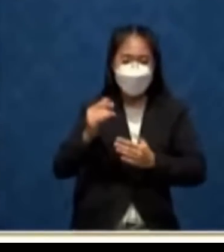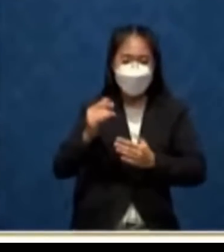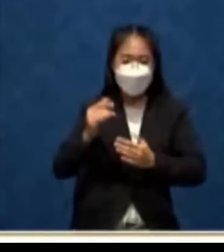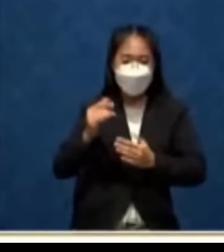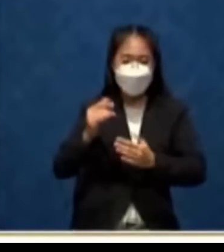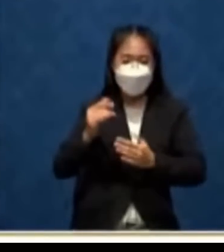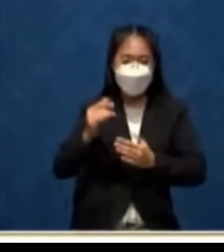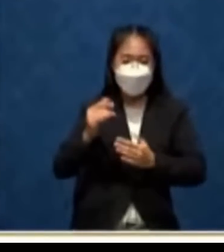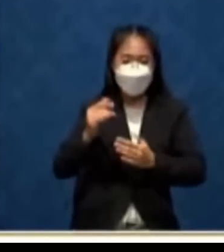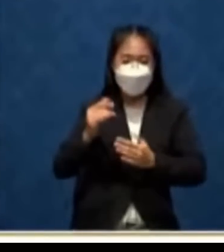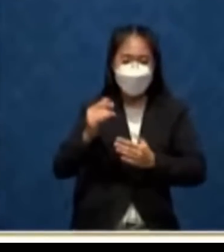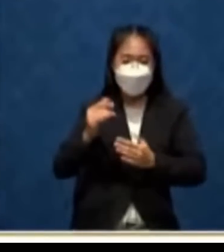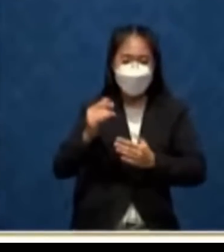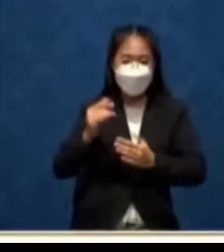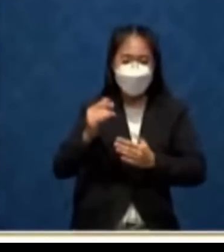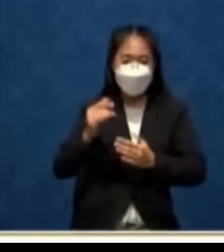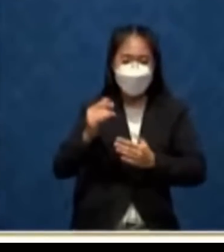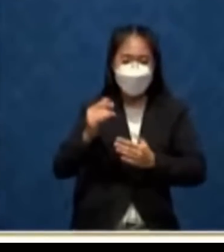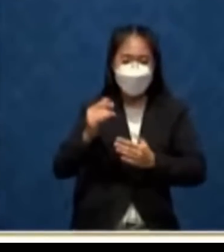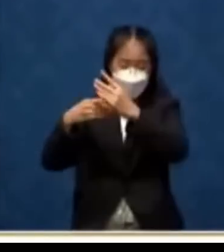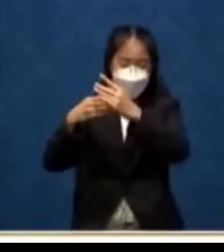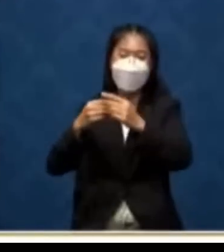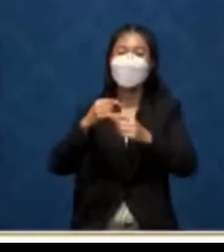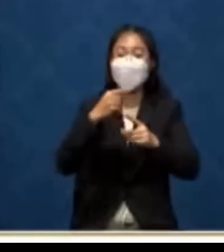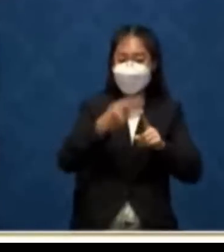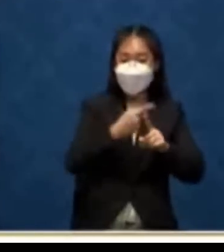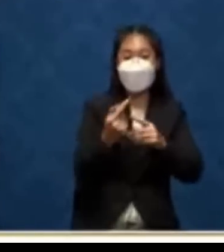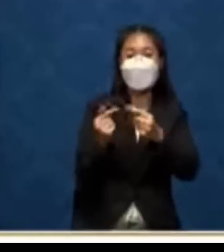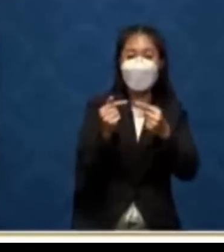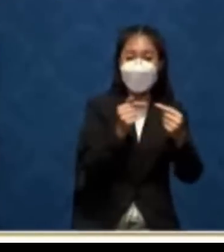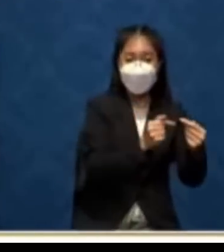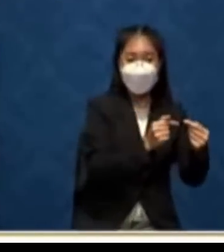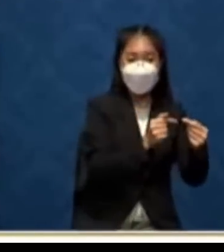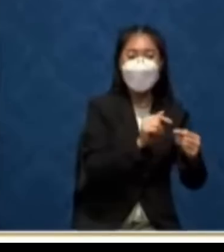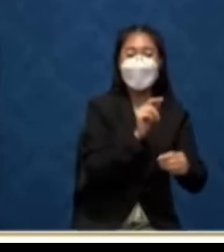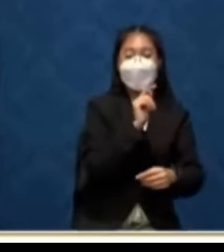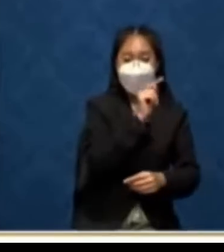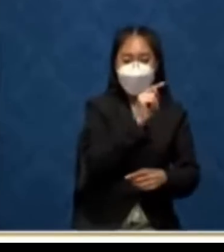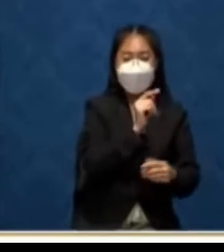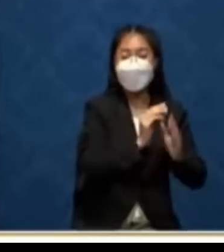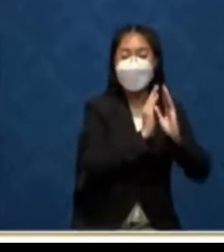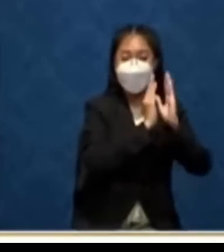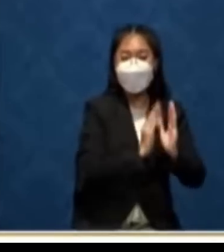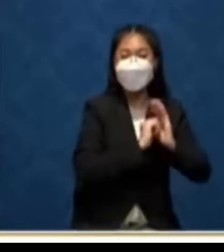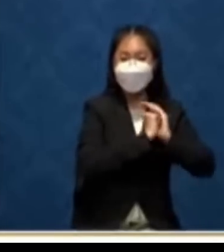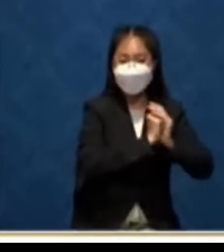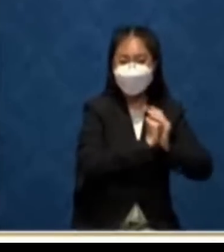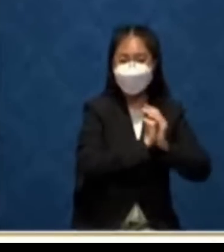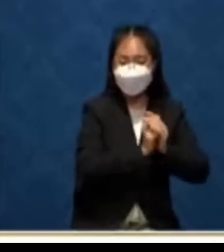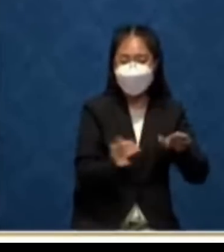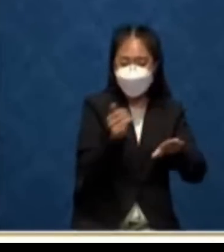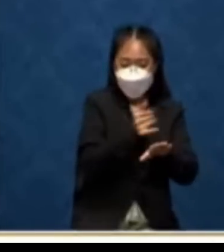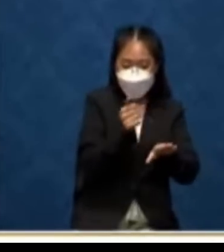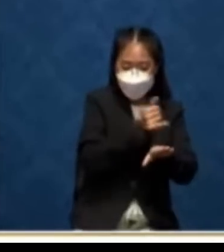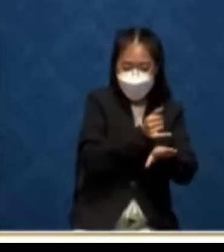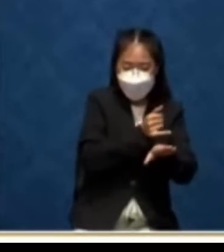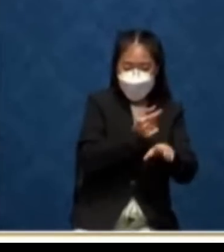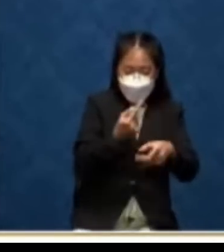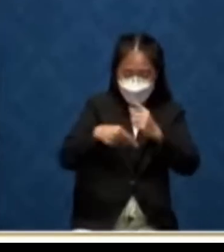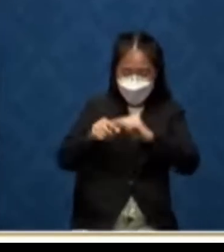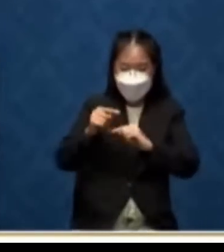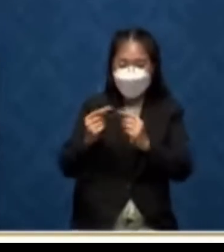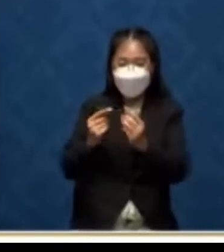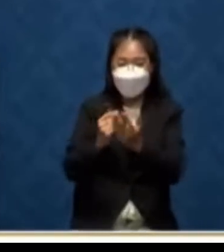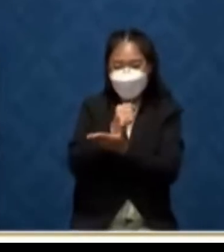เช่าต่อให้กับบริษัทในเครือของตู้ฮาวให้ตู้ฮาวเอาไปใช้ขนคนจีนมาเล่นยาเป็นธุ